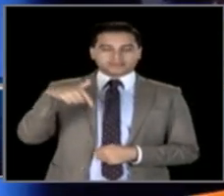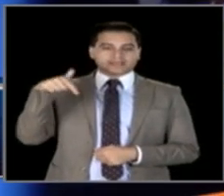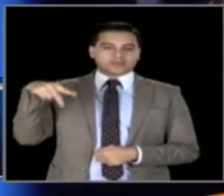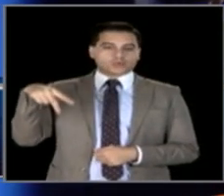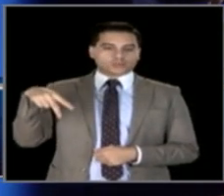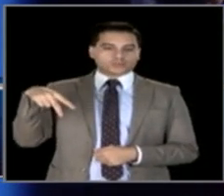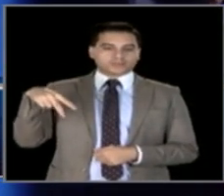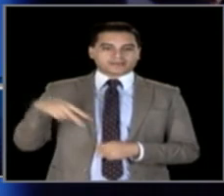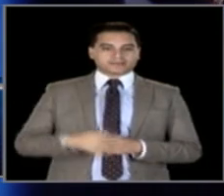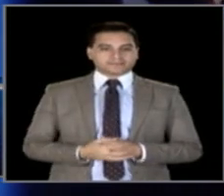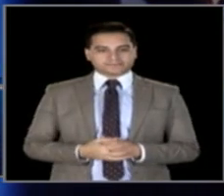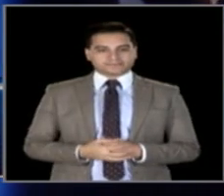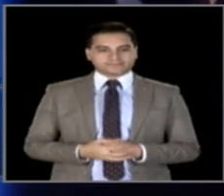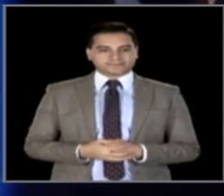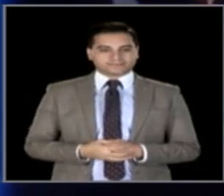4608.